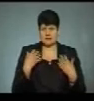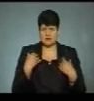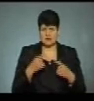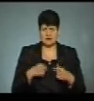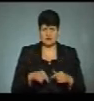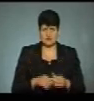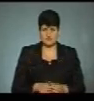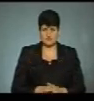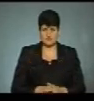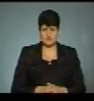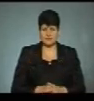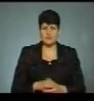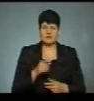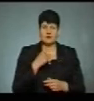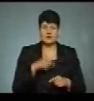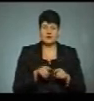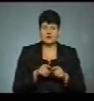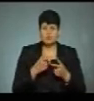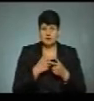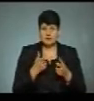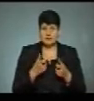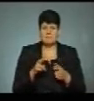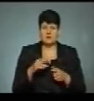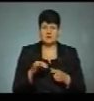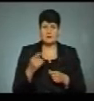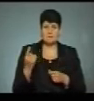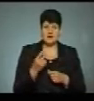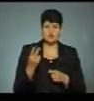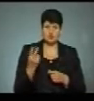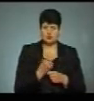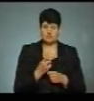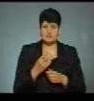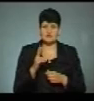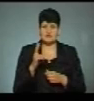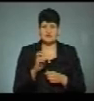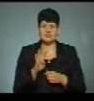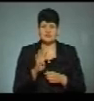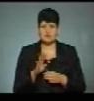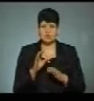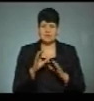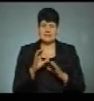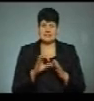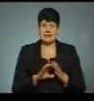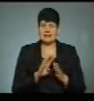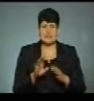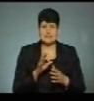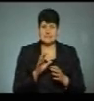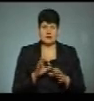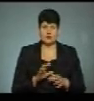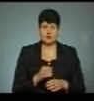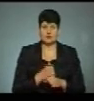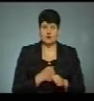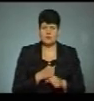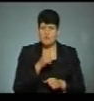Юрій Барабан. За його словами, також оголосили підозру за першою та другою частинами 204 статті – незаконне виготовлення алкоголю у